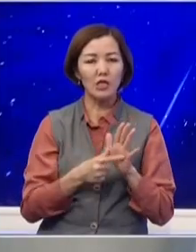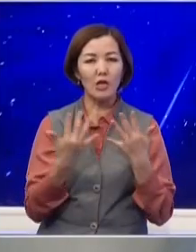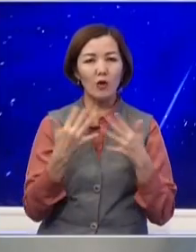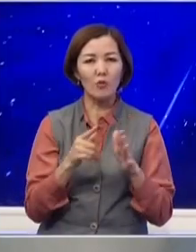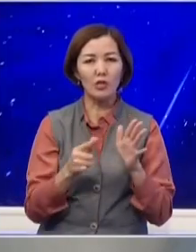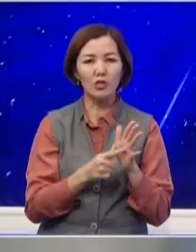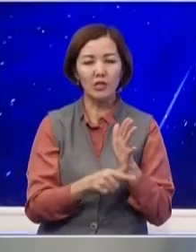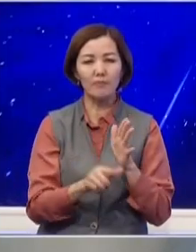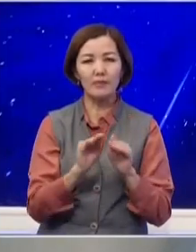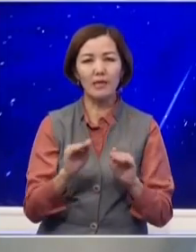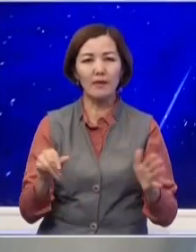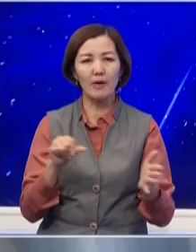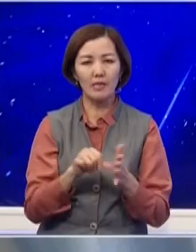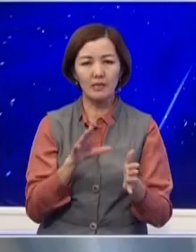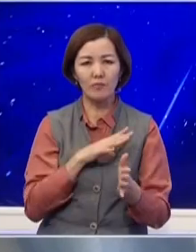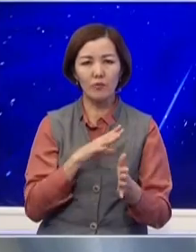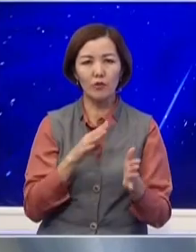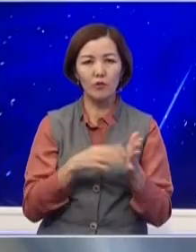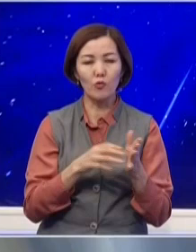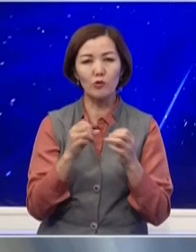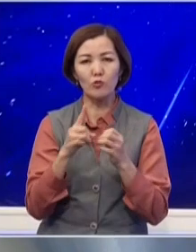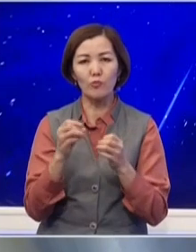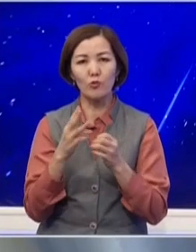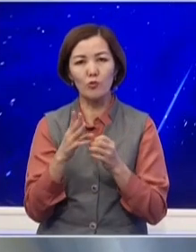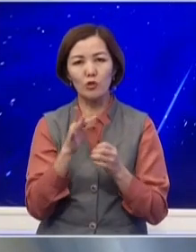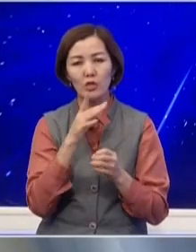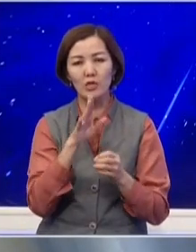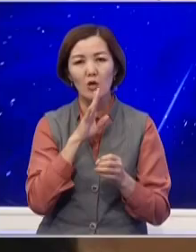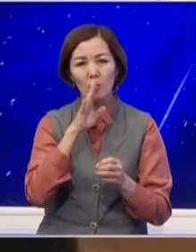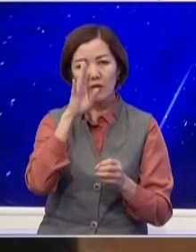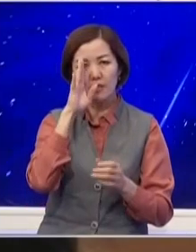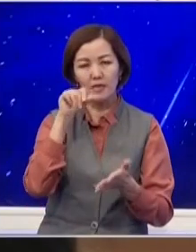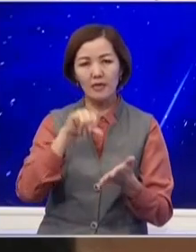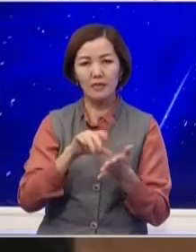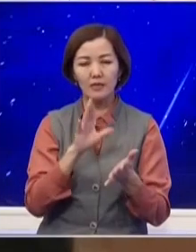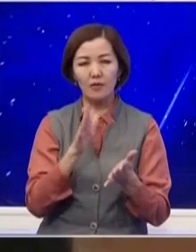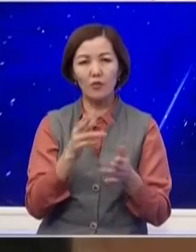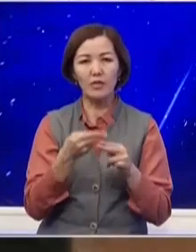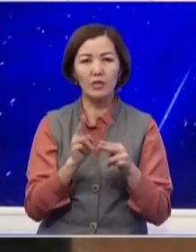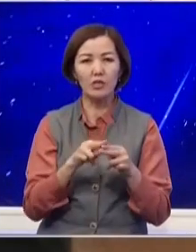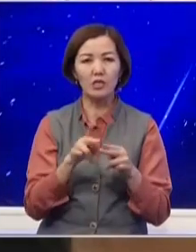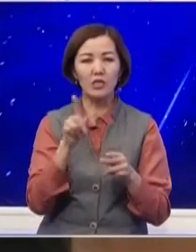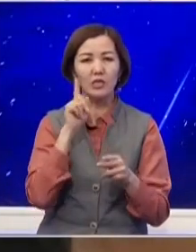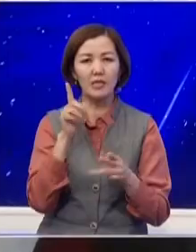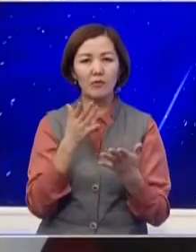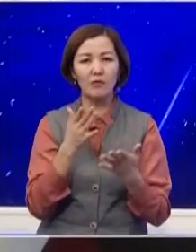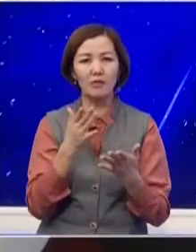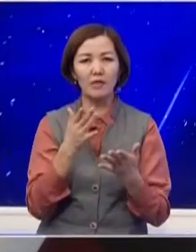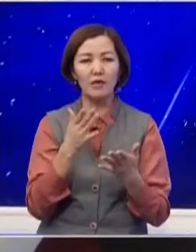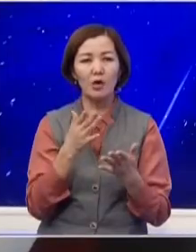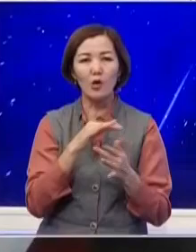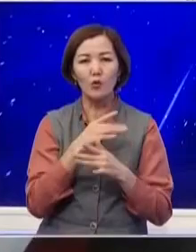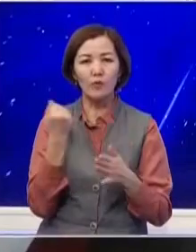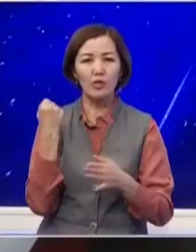70-ке жоқ жеткіншек қатысты. Сайыс 9-11 және 13 жасар ұл-қыздар арасында ұйымдастырылды. Олардың ішінде жаста болса біраз